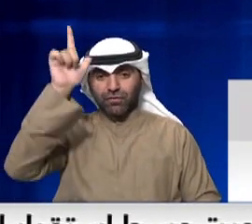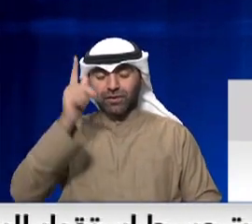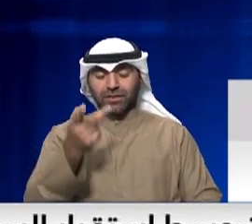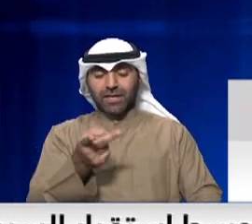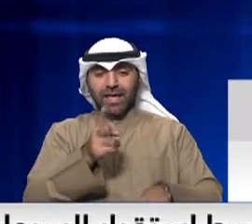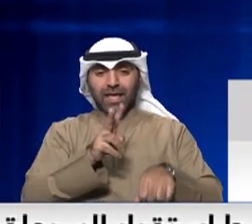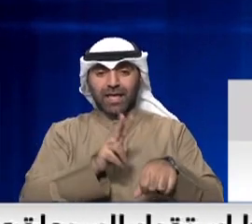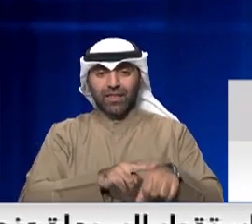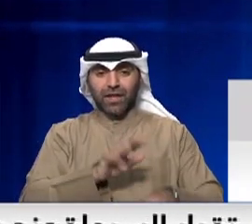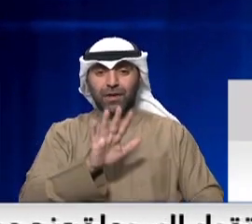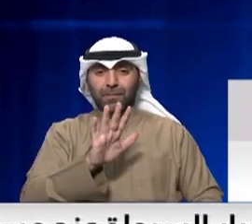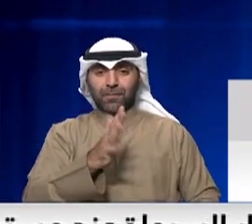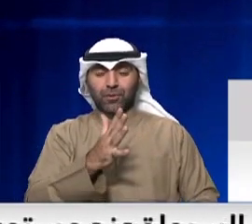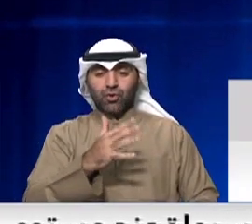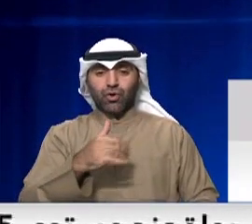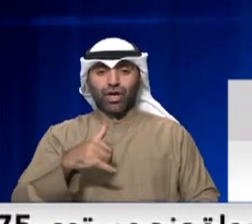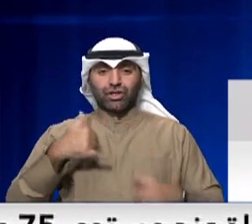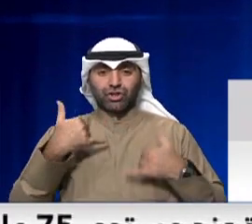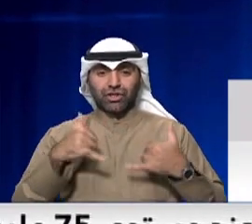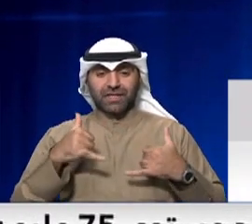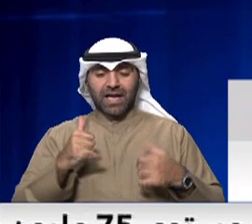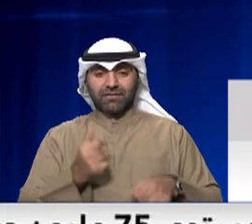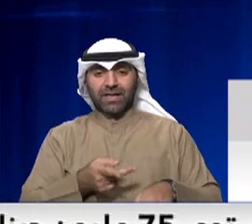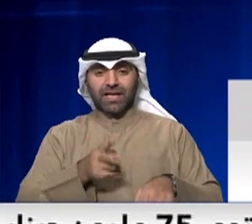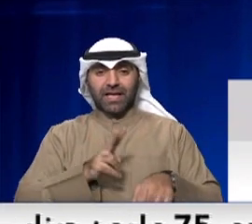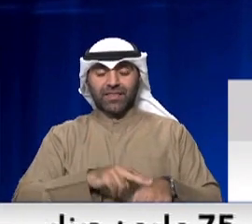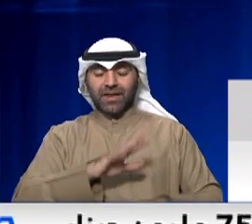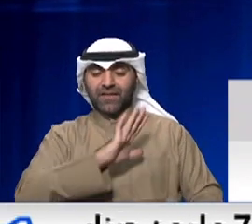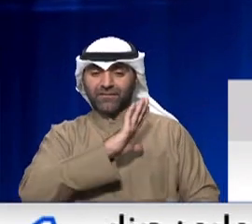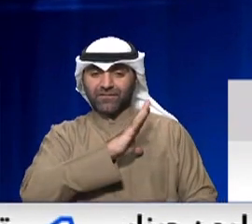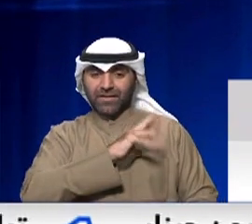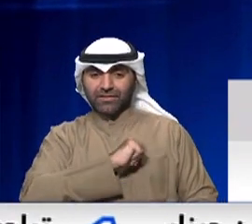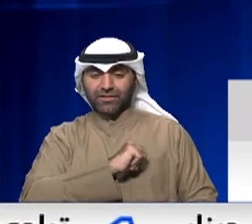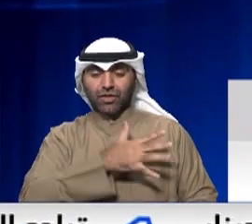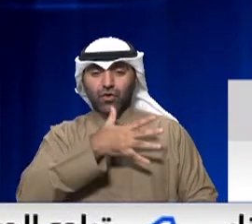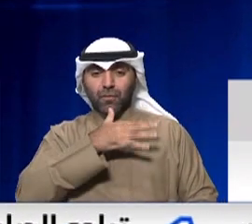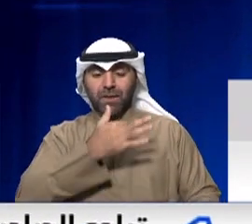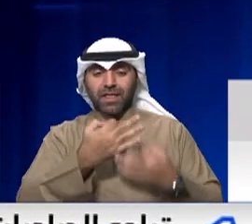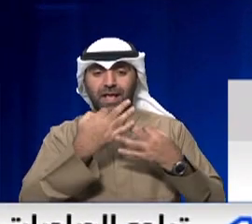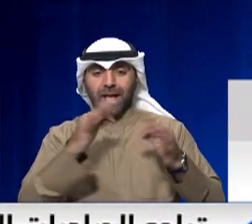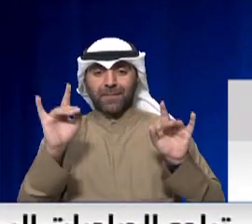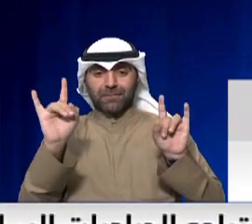وفلسطين، إلى جانب مشاركة نخبة من الحكام الدوليين.